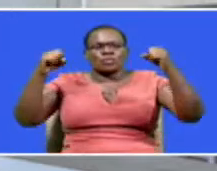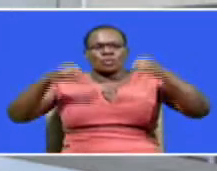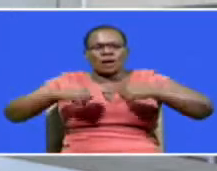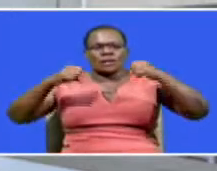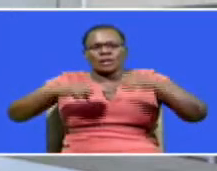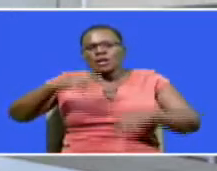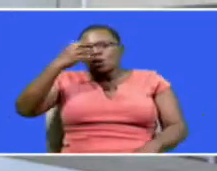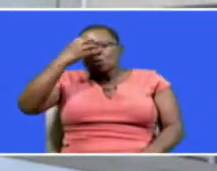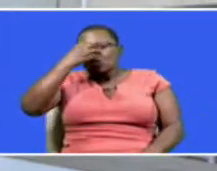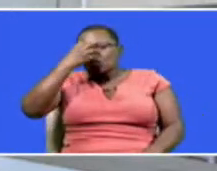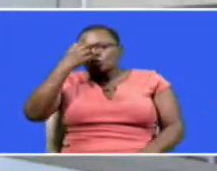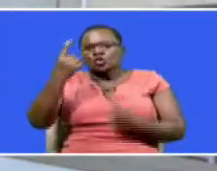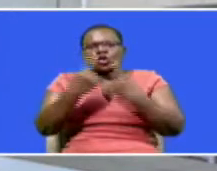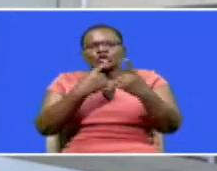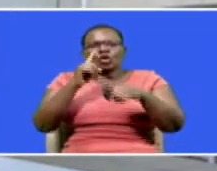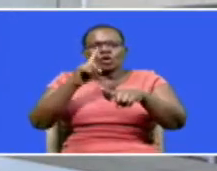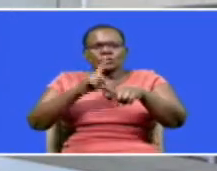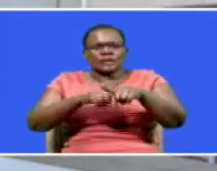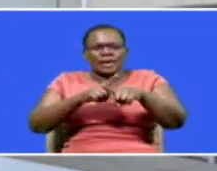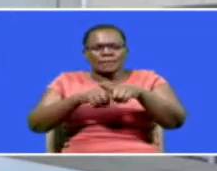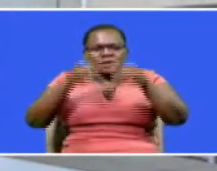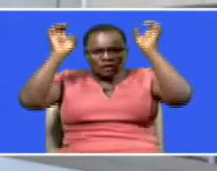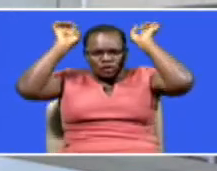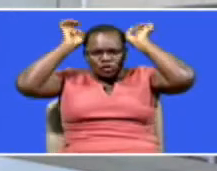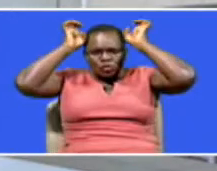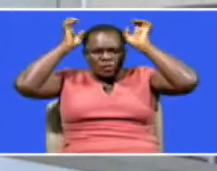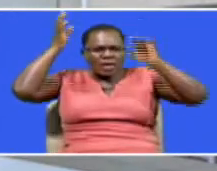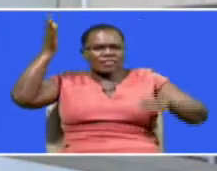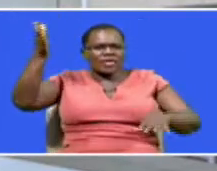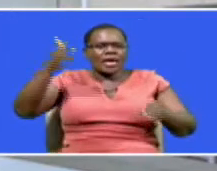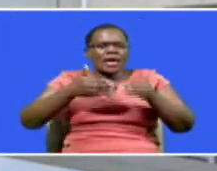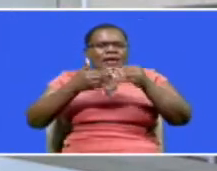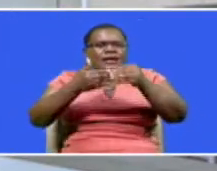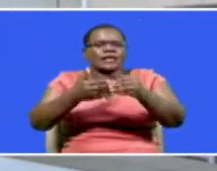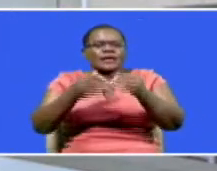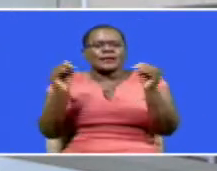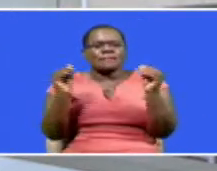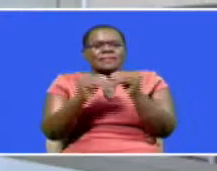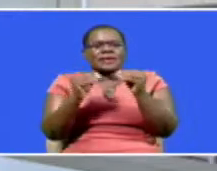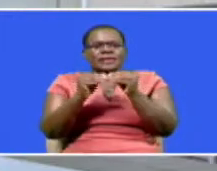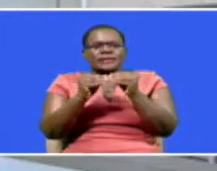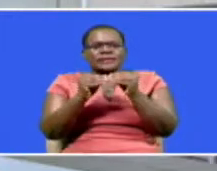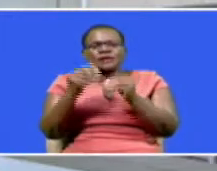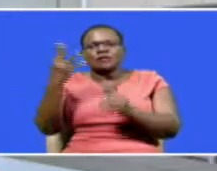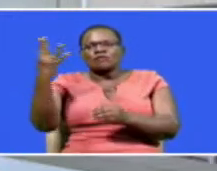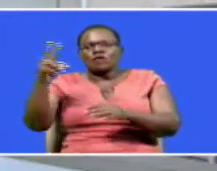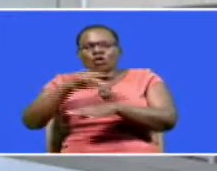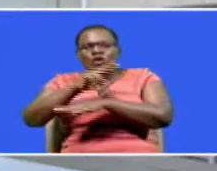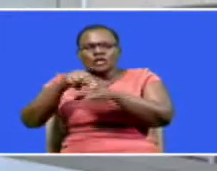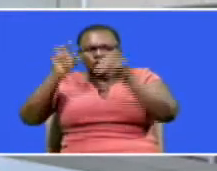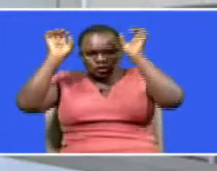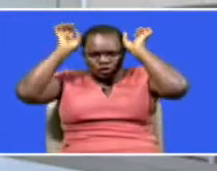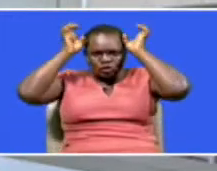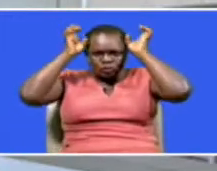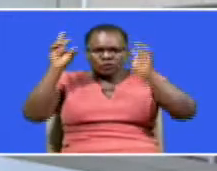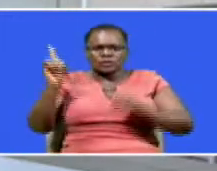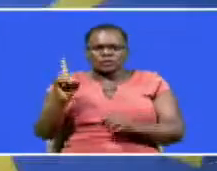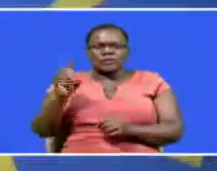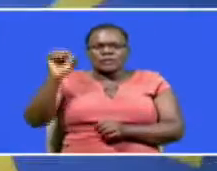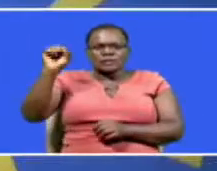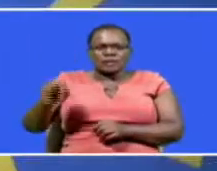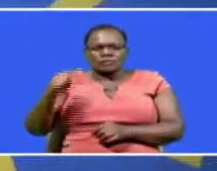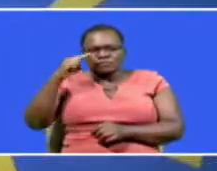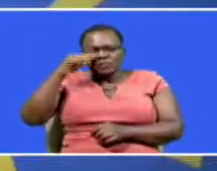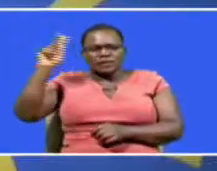Rais Ruto alikuwa anazungumza mjini Addis Ababa kule Ethiopia alipoongoza kikao cha viongozi wa mataifa manne ya Ethiopia, Djibouti, Sudan Kusini